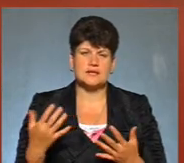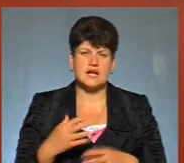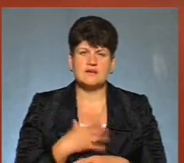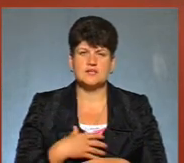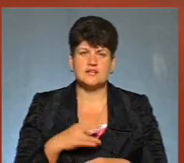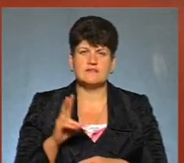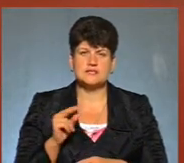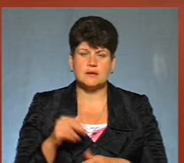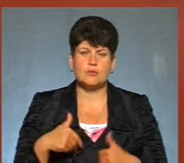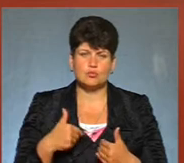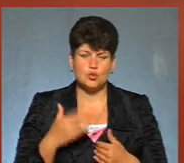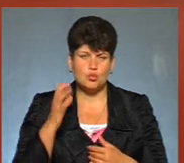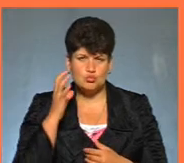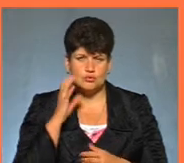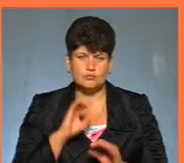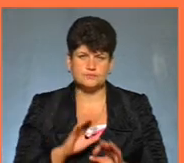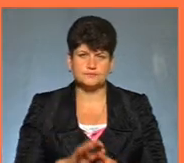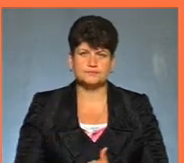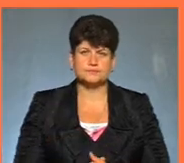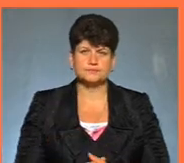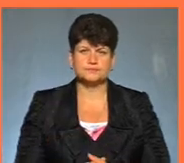його послухати, і тоді ми прокоментуємо.